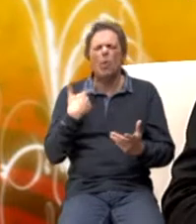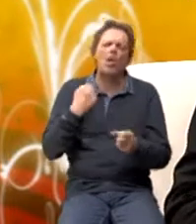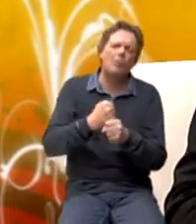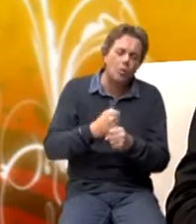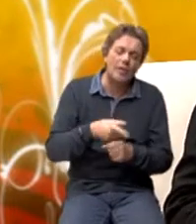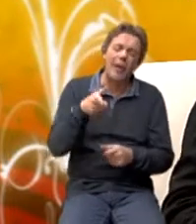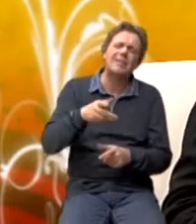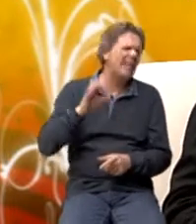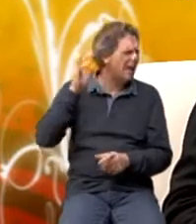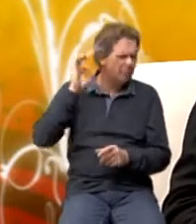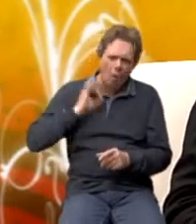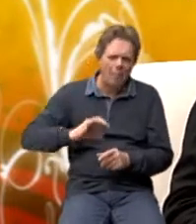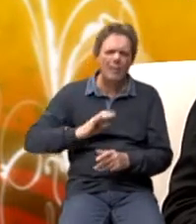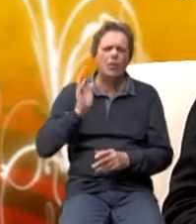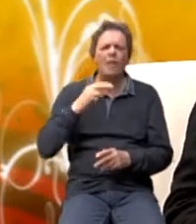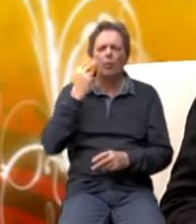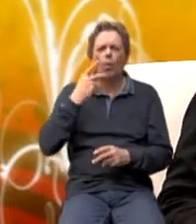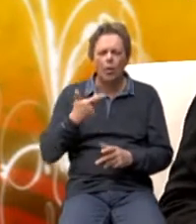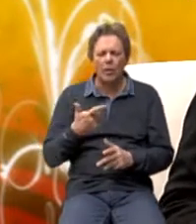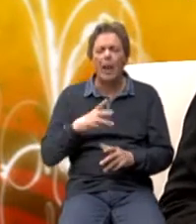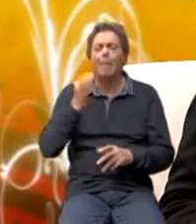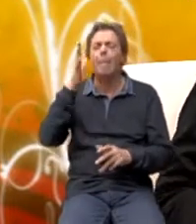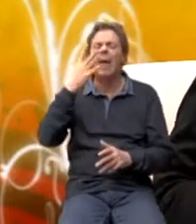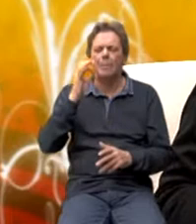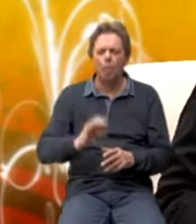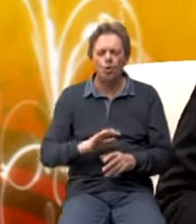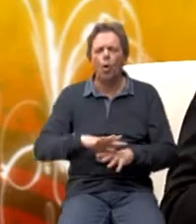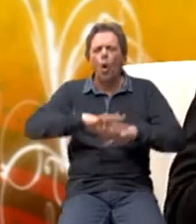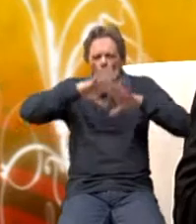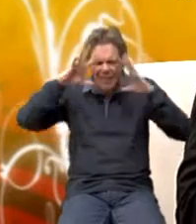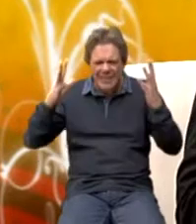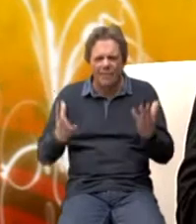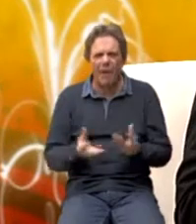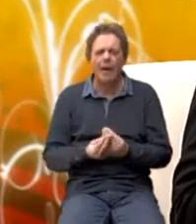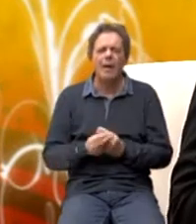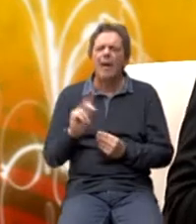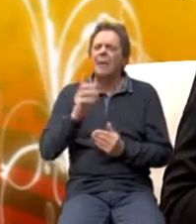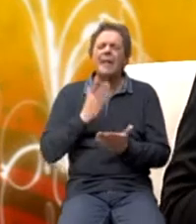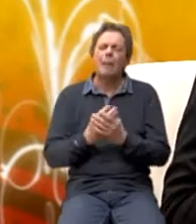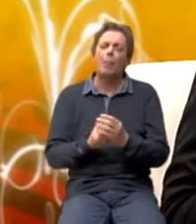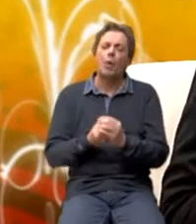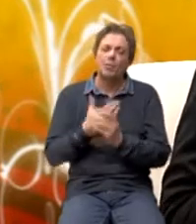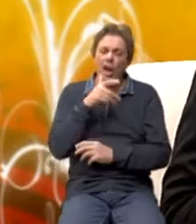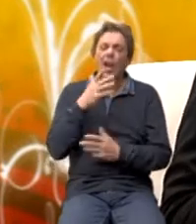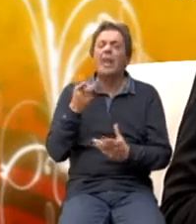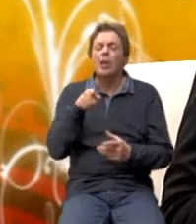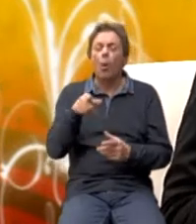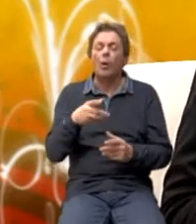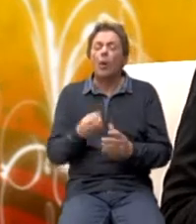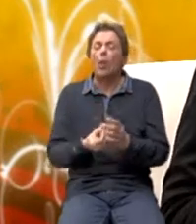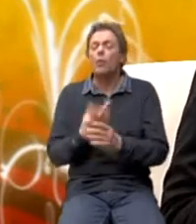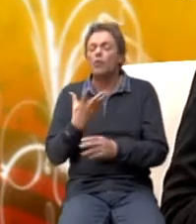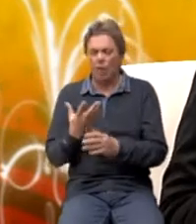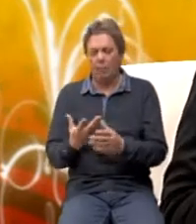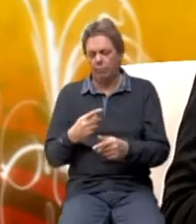sada mora svako kontrolno tijelo 5% od ukupno svih subjekata, znači ne samo proizvođača, nego prerađivača,